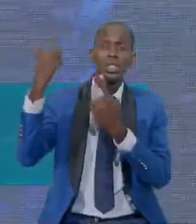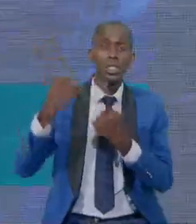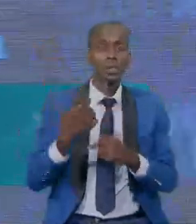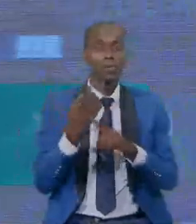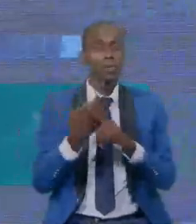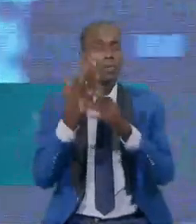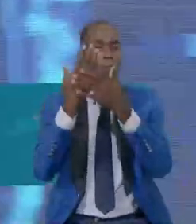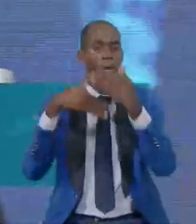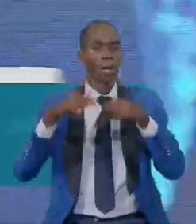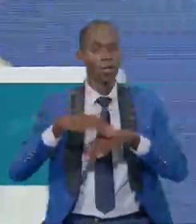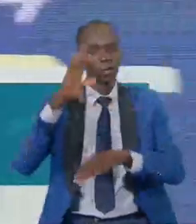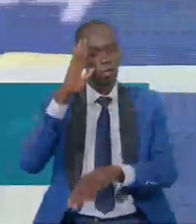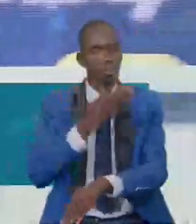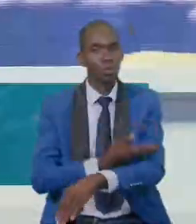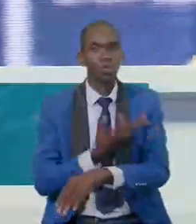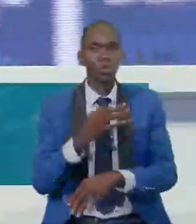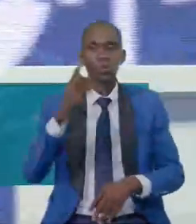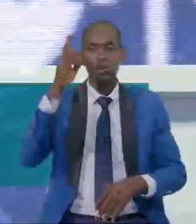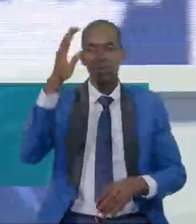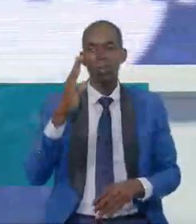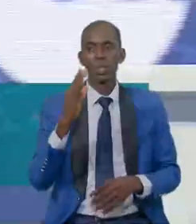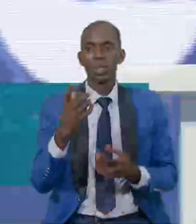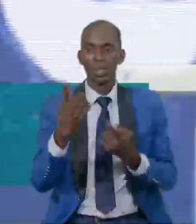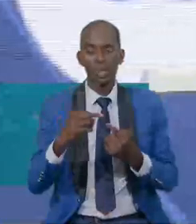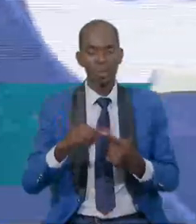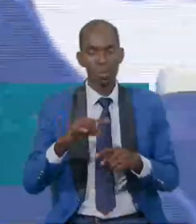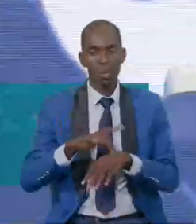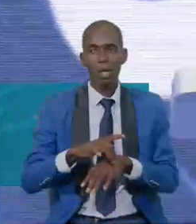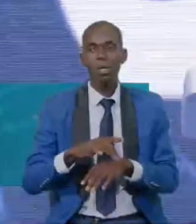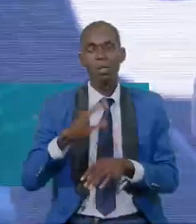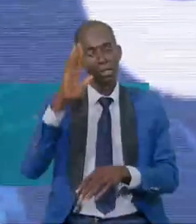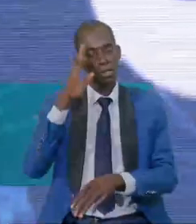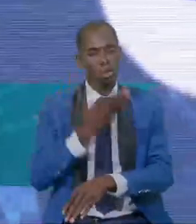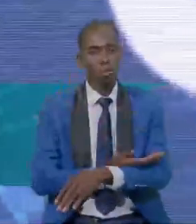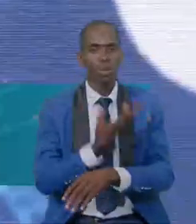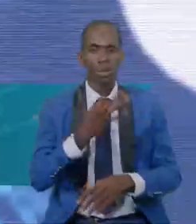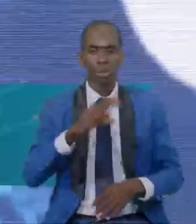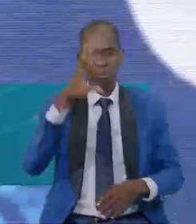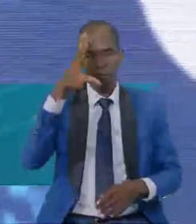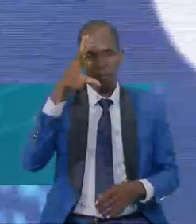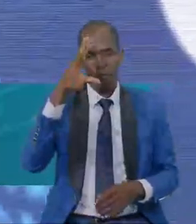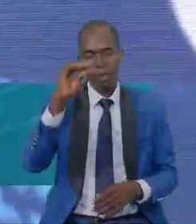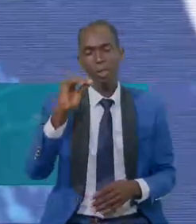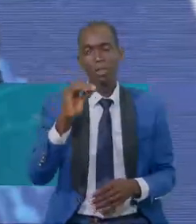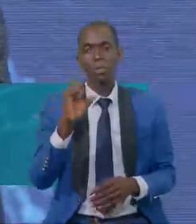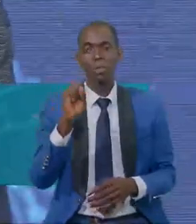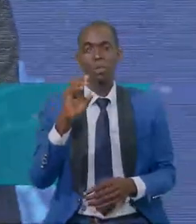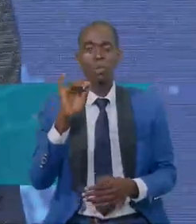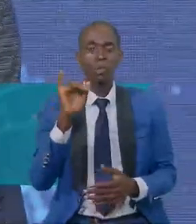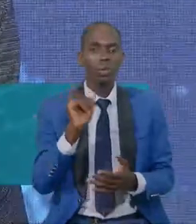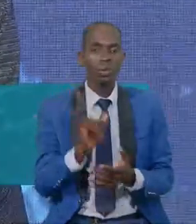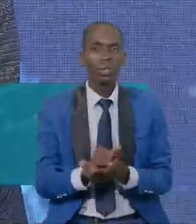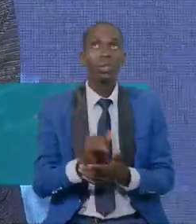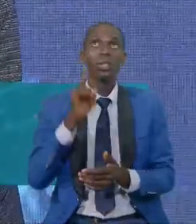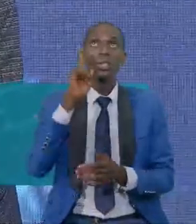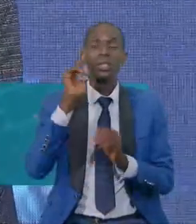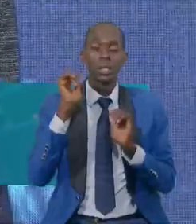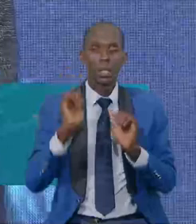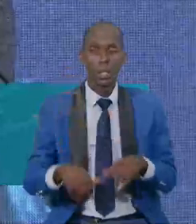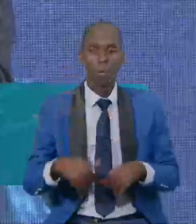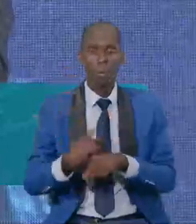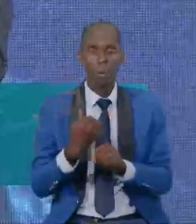Il est venu du ciel, le Fils de Dieu. Il est venu sur terre, le Fils de l'homme.